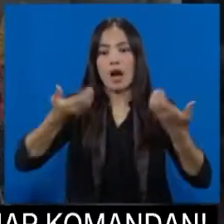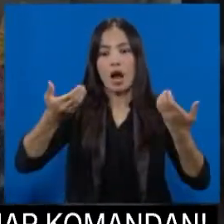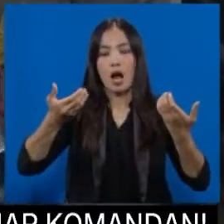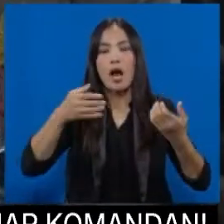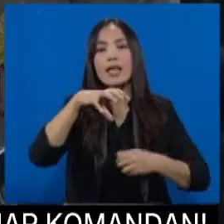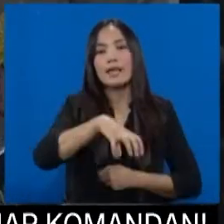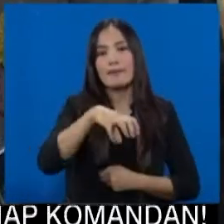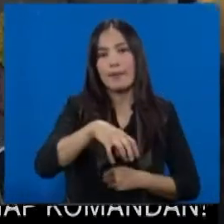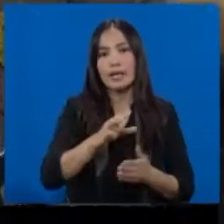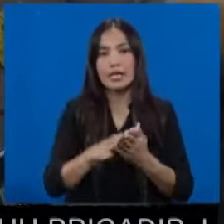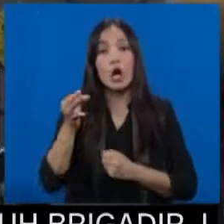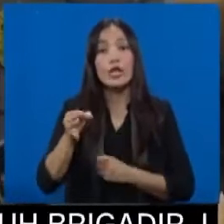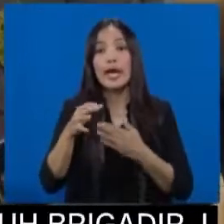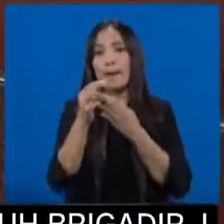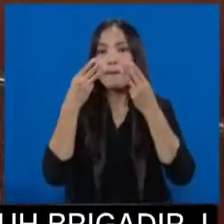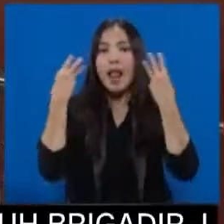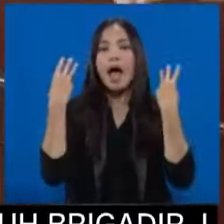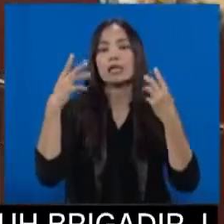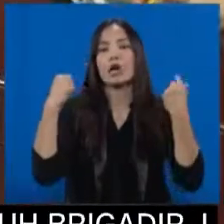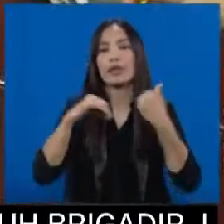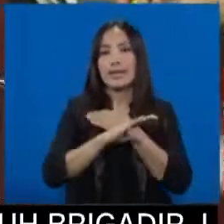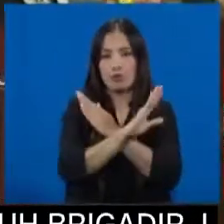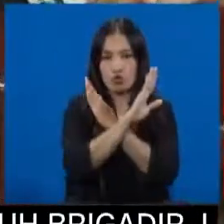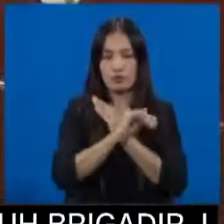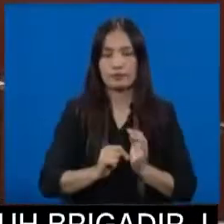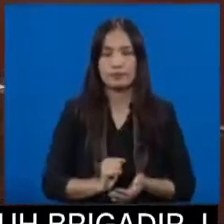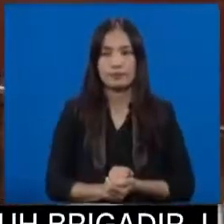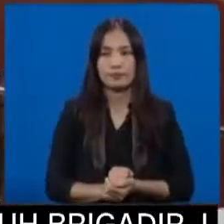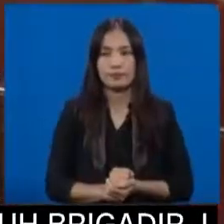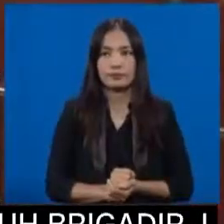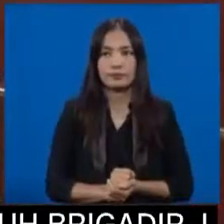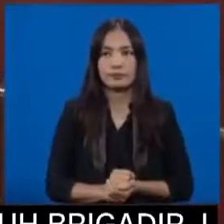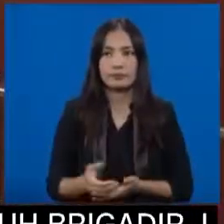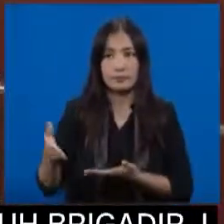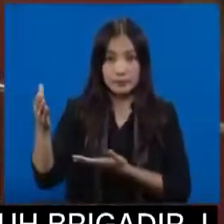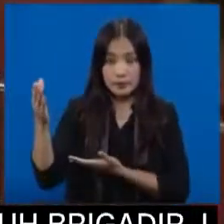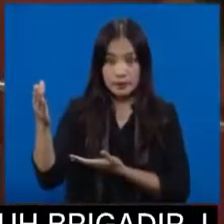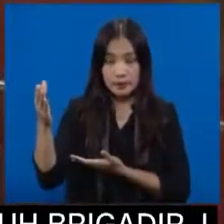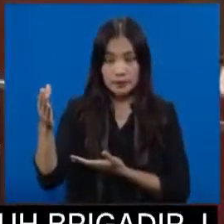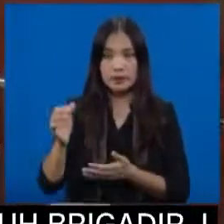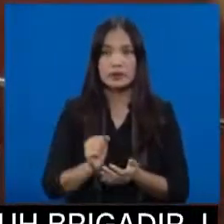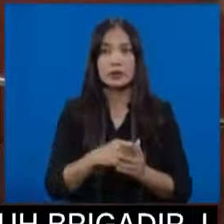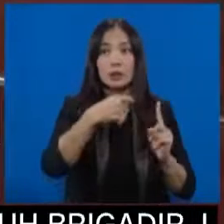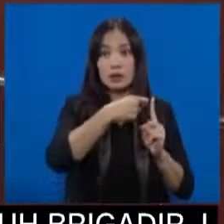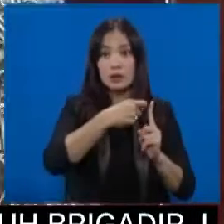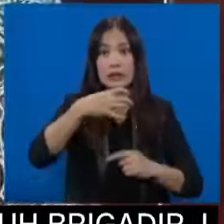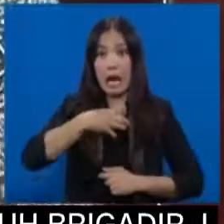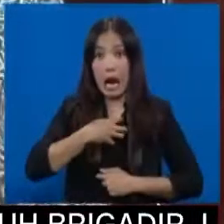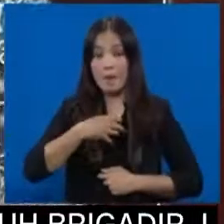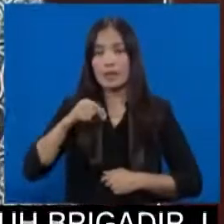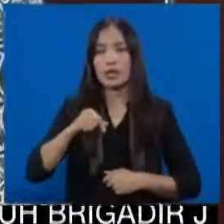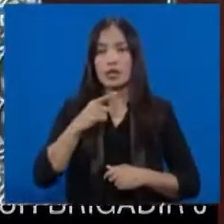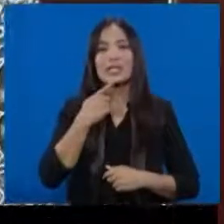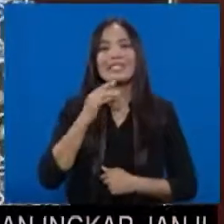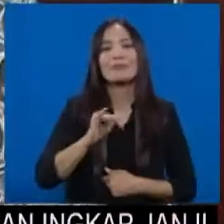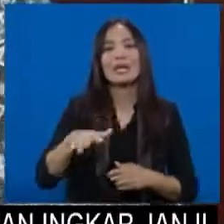berada di Malang, Jawa Timur. Komisi Nasional Hak Asasi Manusia akan mengawal jalannya proses ekshumasi korban meninggal